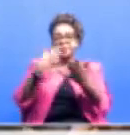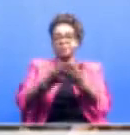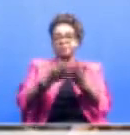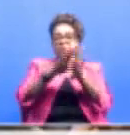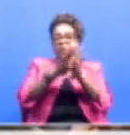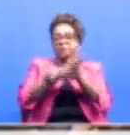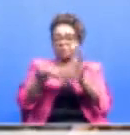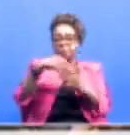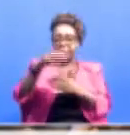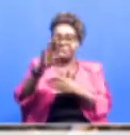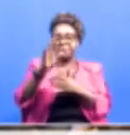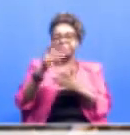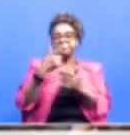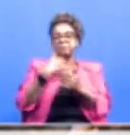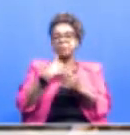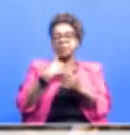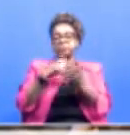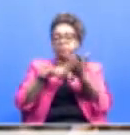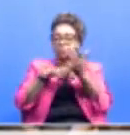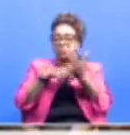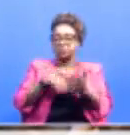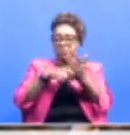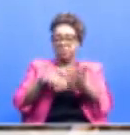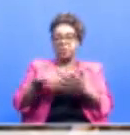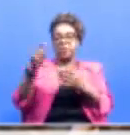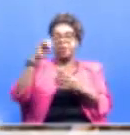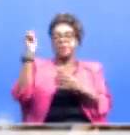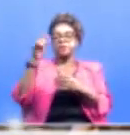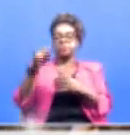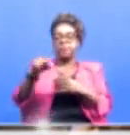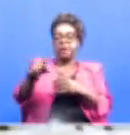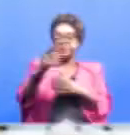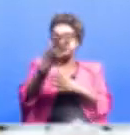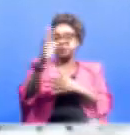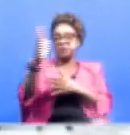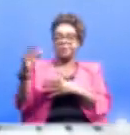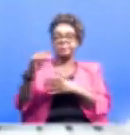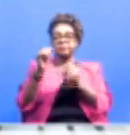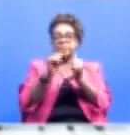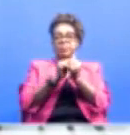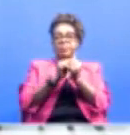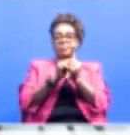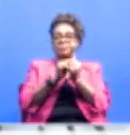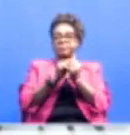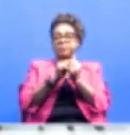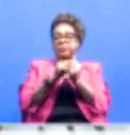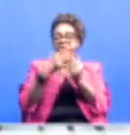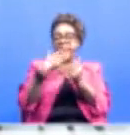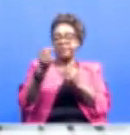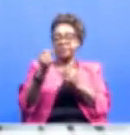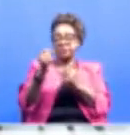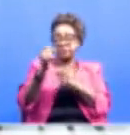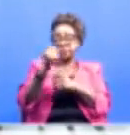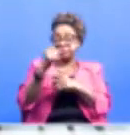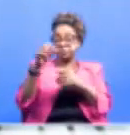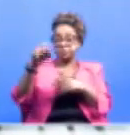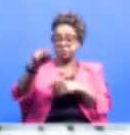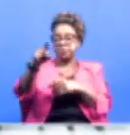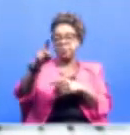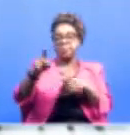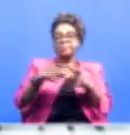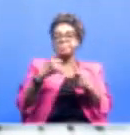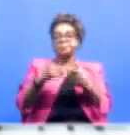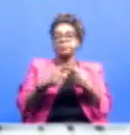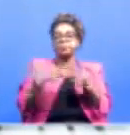ikiwa ni kutilia mkazo mpango wa Kenya wa kupanda miti bilioni 15. By growing 500 million trees, we will enhance